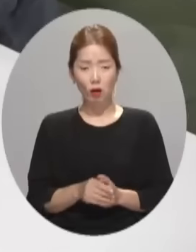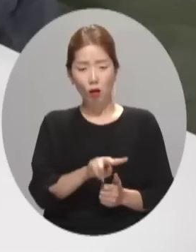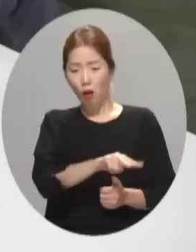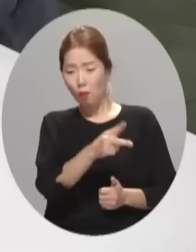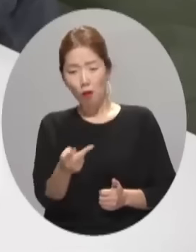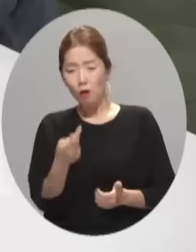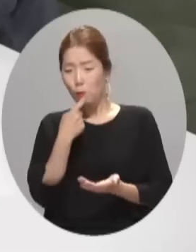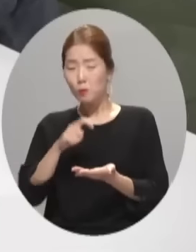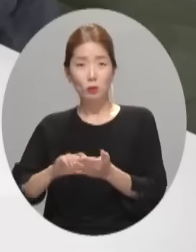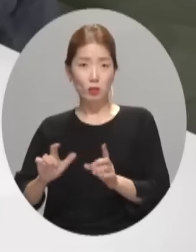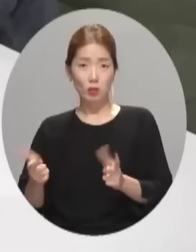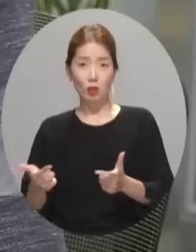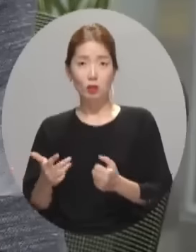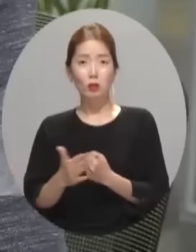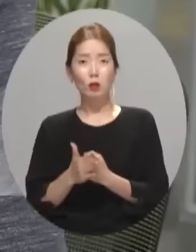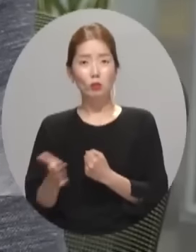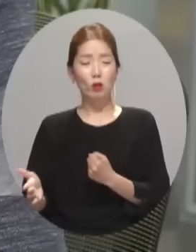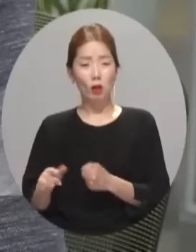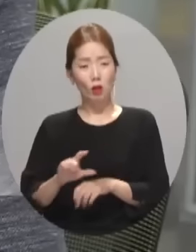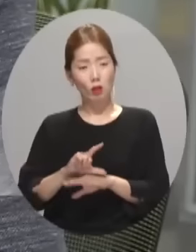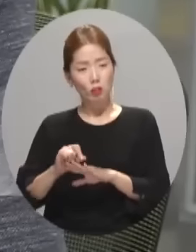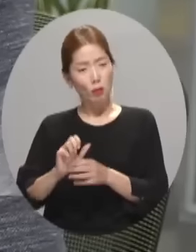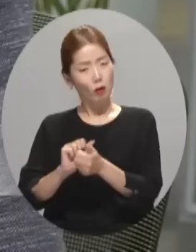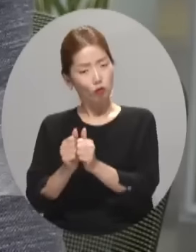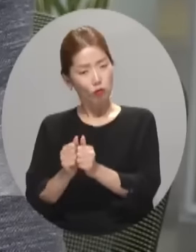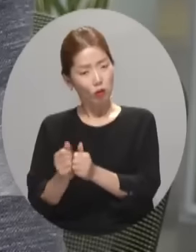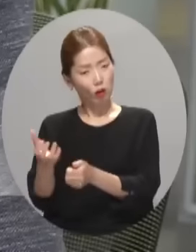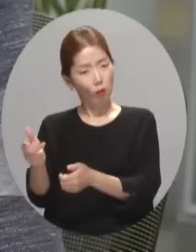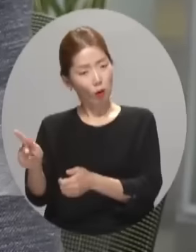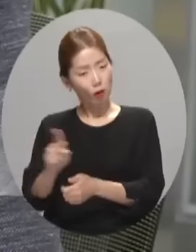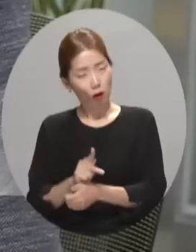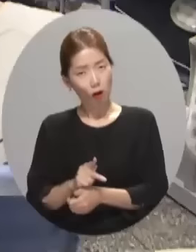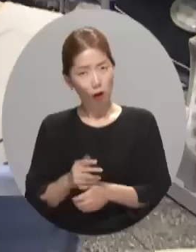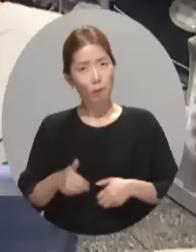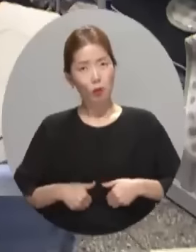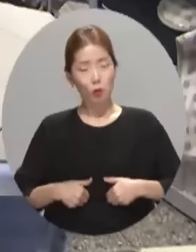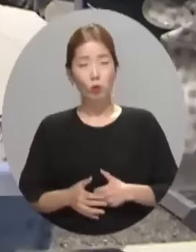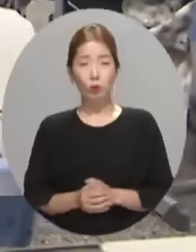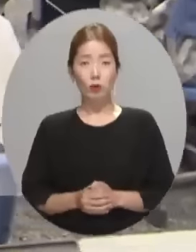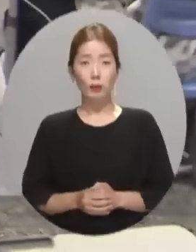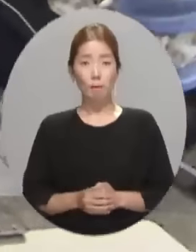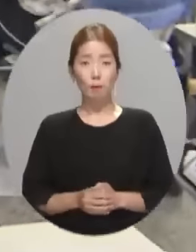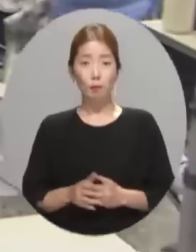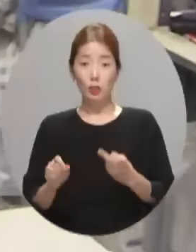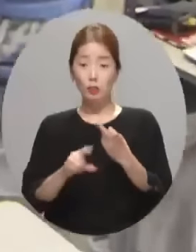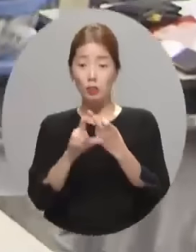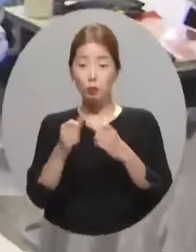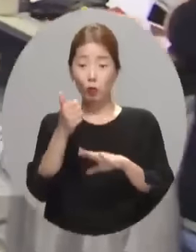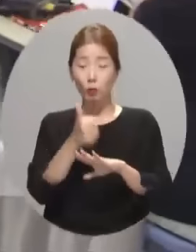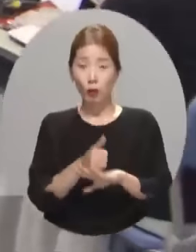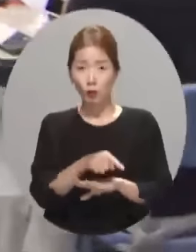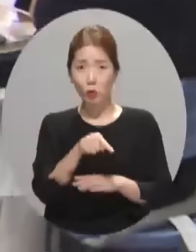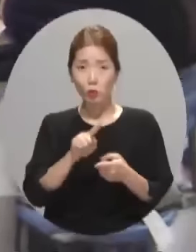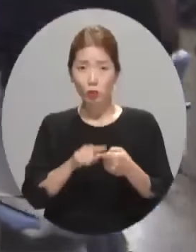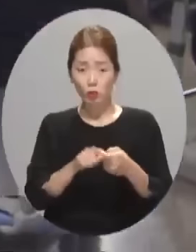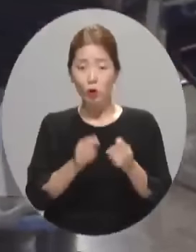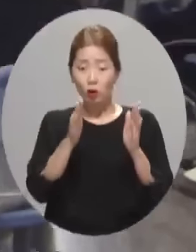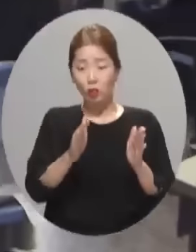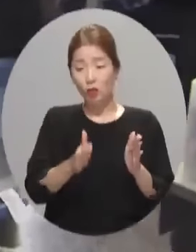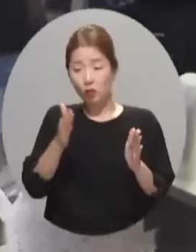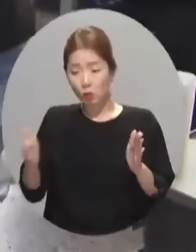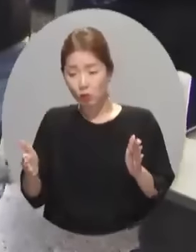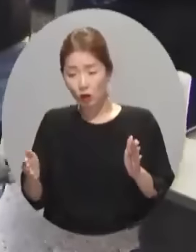자체가 쉽지 않아 여차하면 지방채 발행까지 고민 중입니다. 연말 안에 무상교육비의 특례 유효기간을